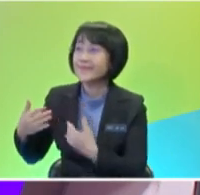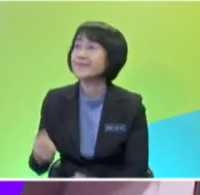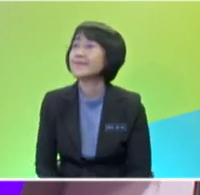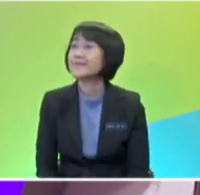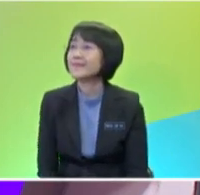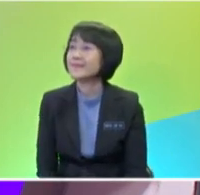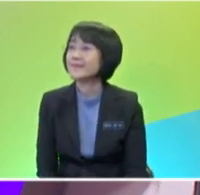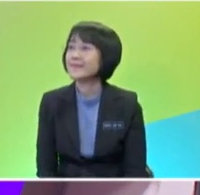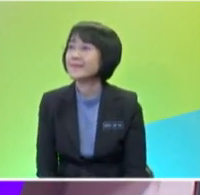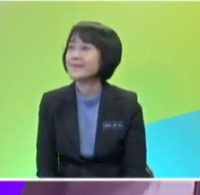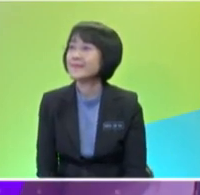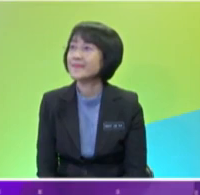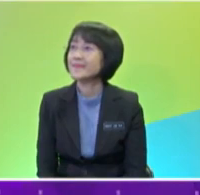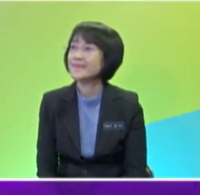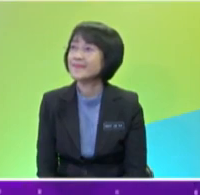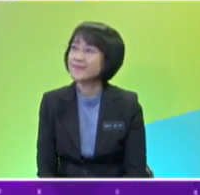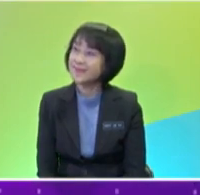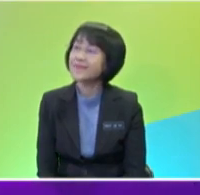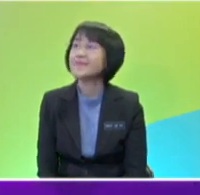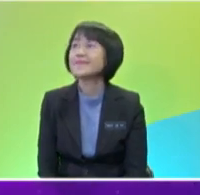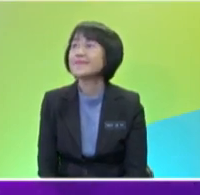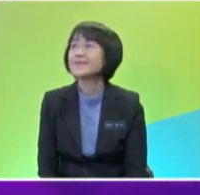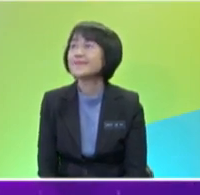Oke aku pula Cek Google